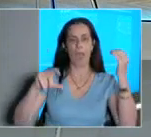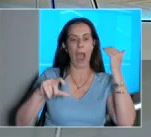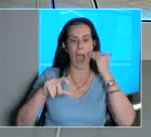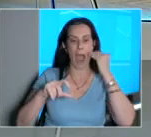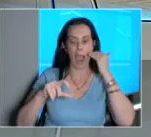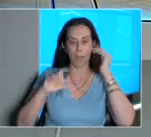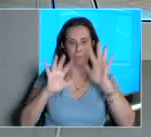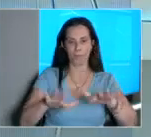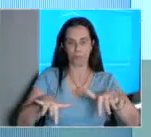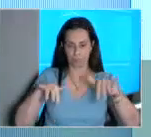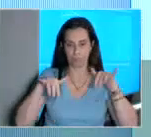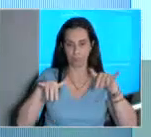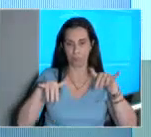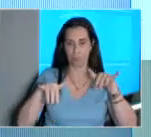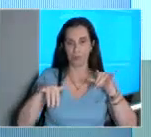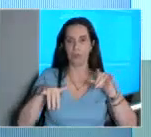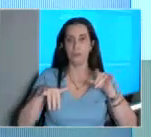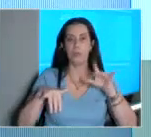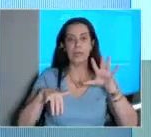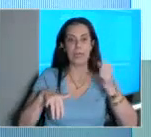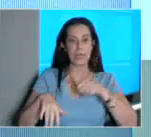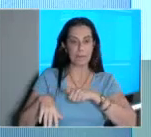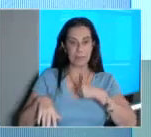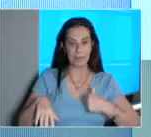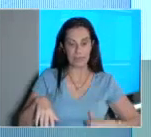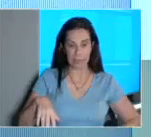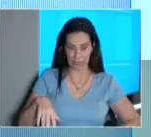מצטרף ללחץ הממשל. מעורבות סין בנמל